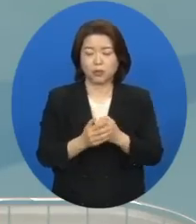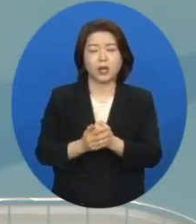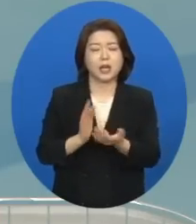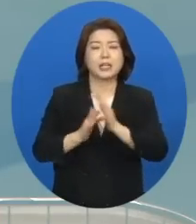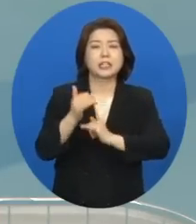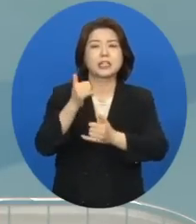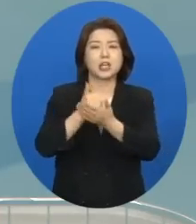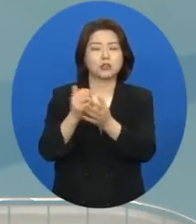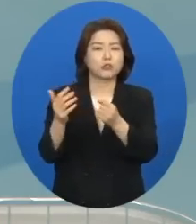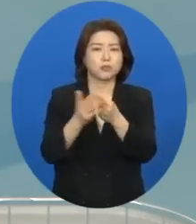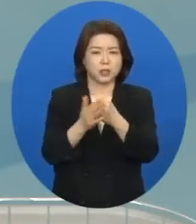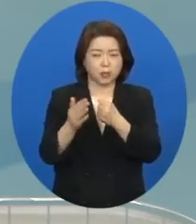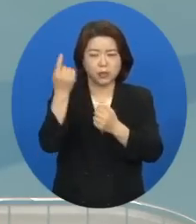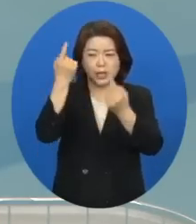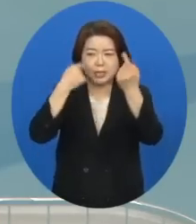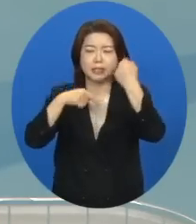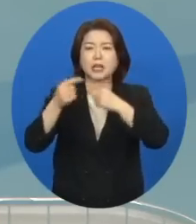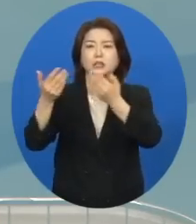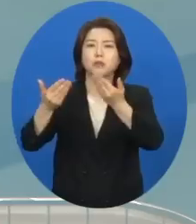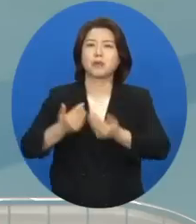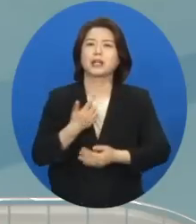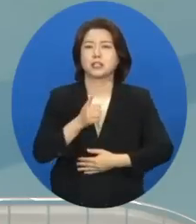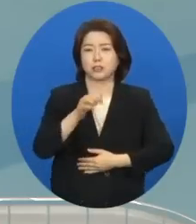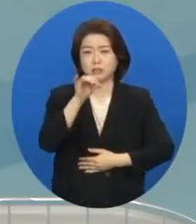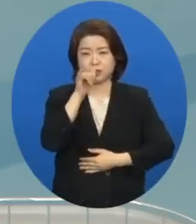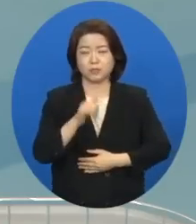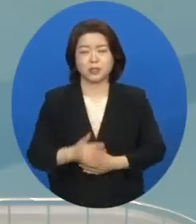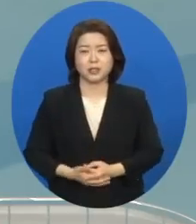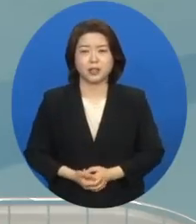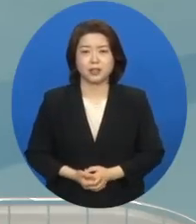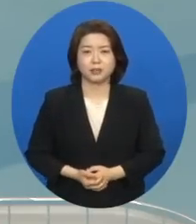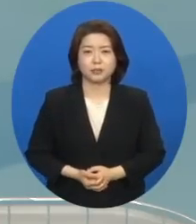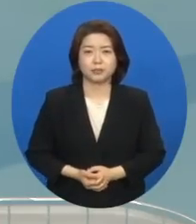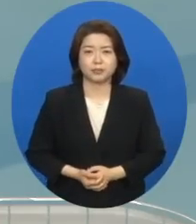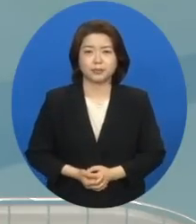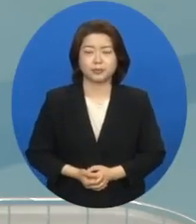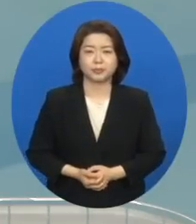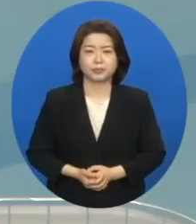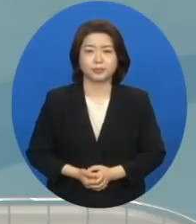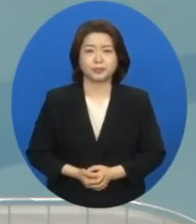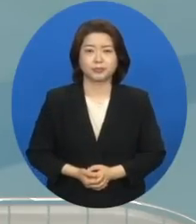인하여 실족하는 마음이 생겼던 적이 있었습니다.